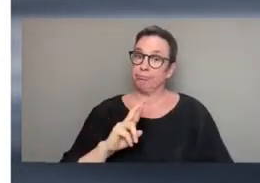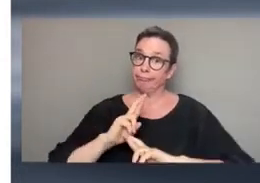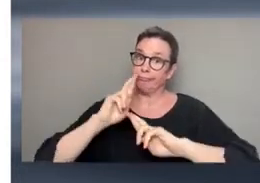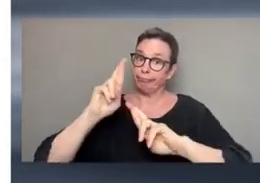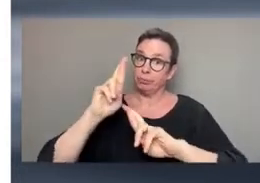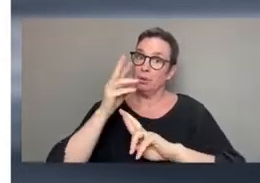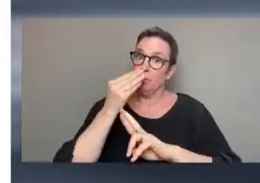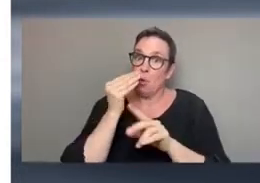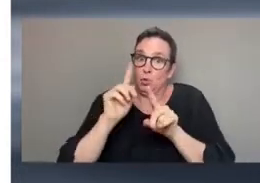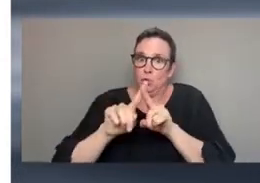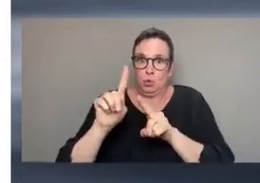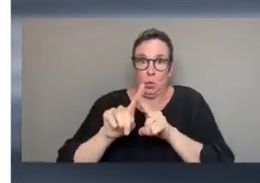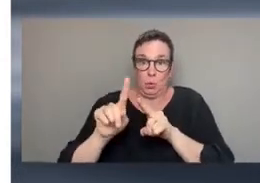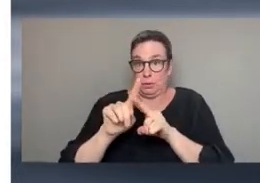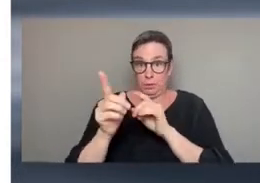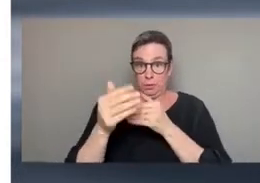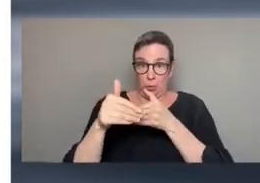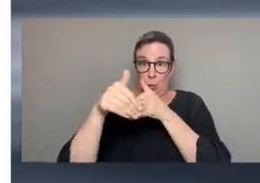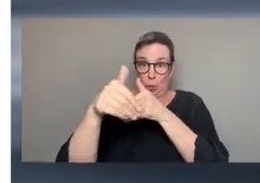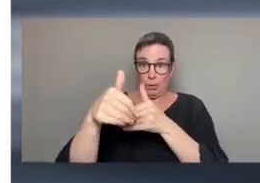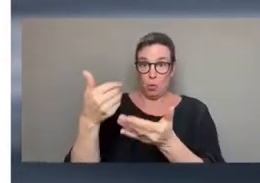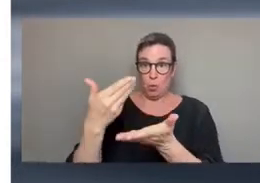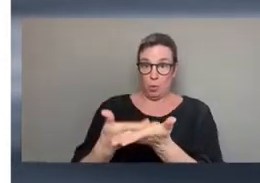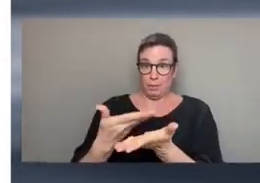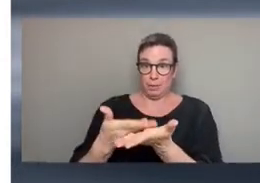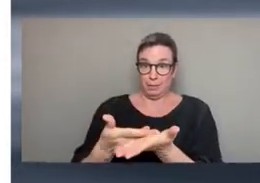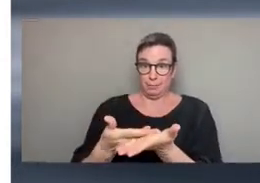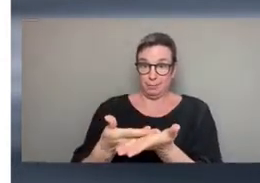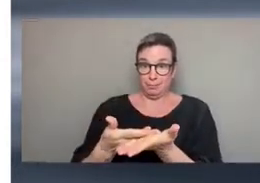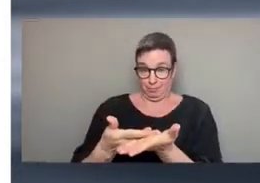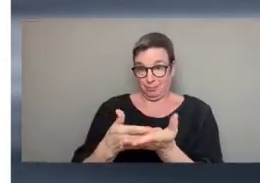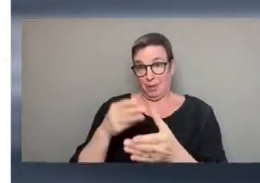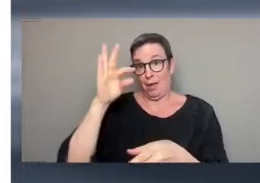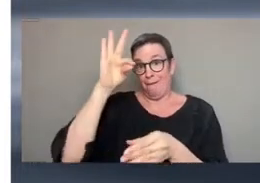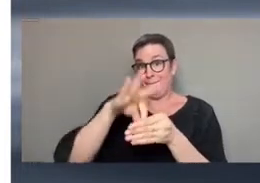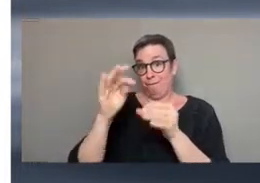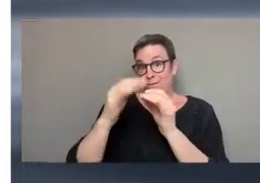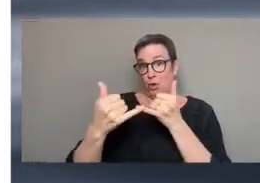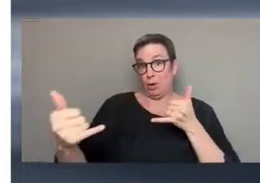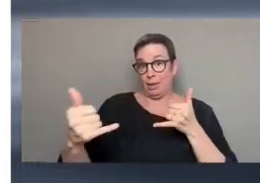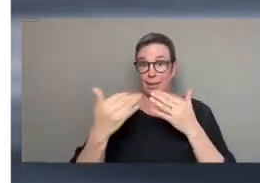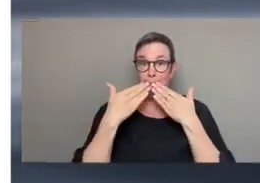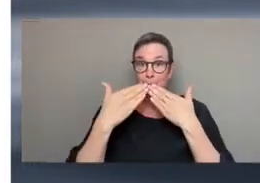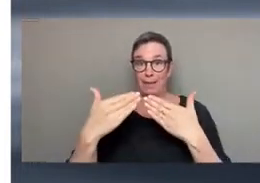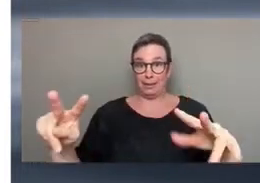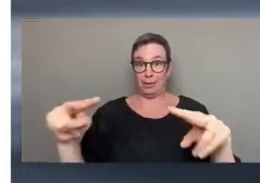de pouvoir continuer de cette façon avec le vote électronique. Merci.